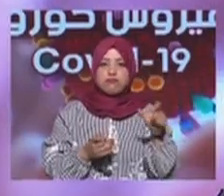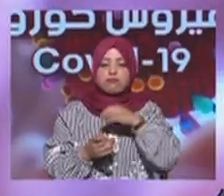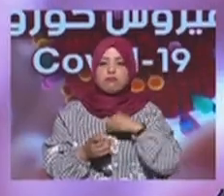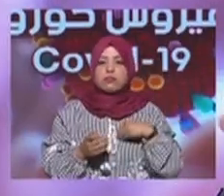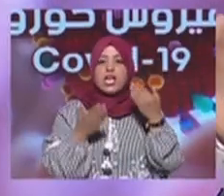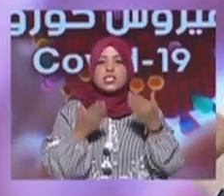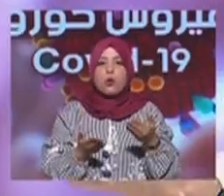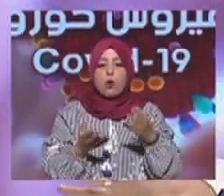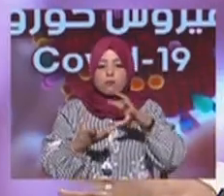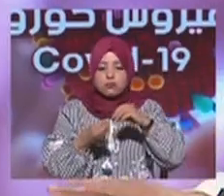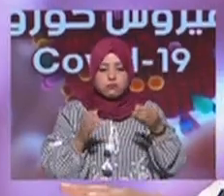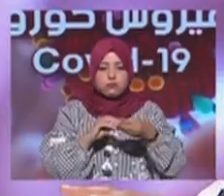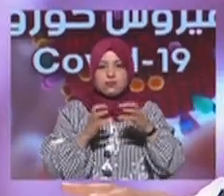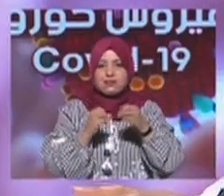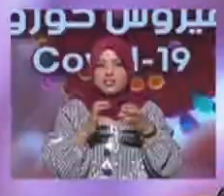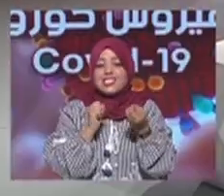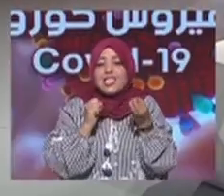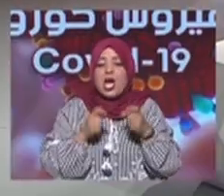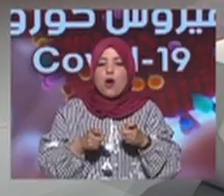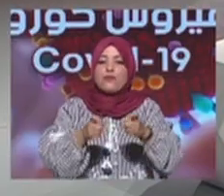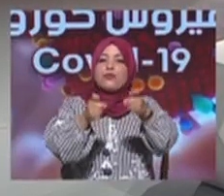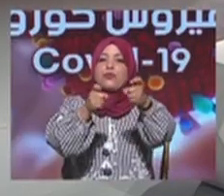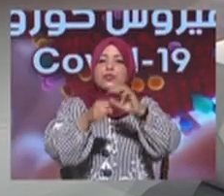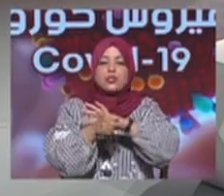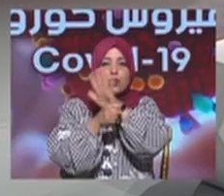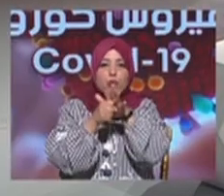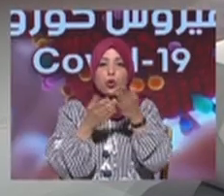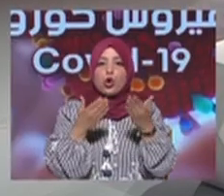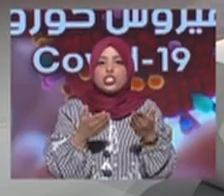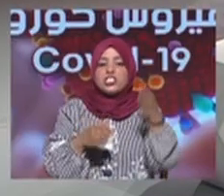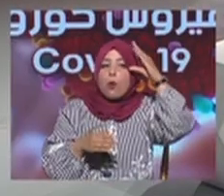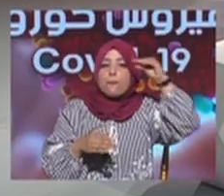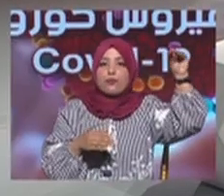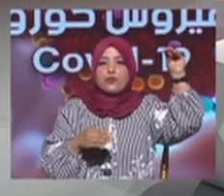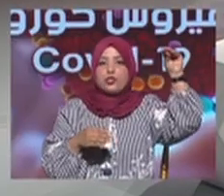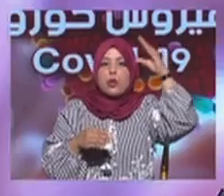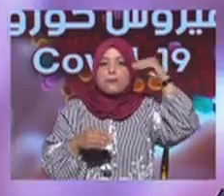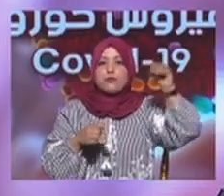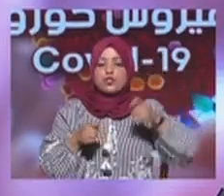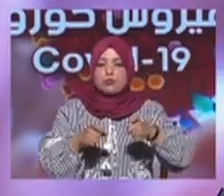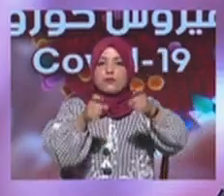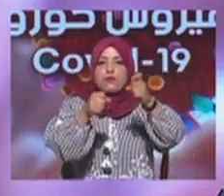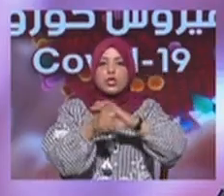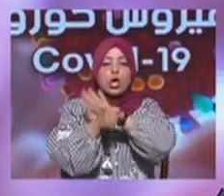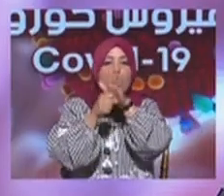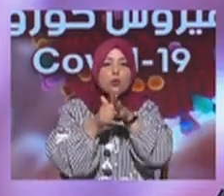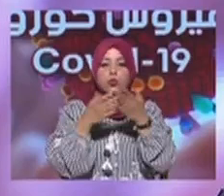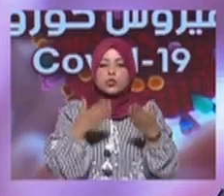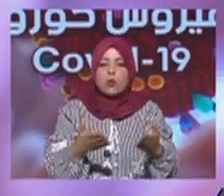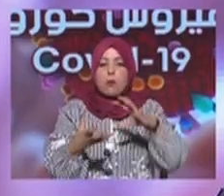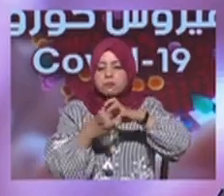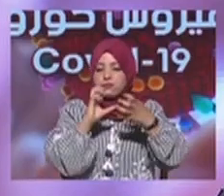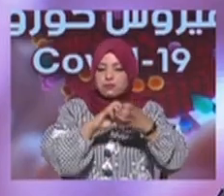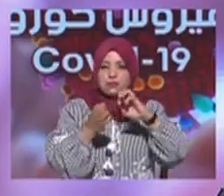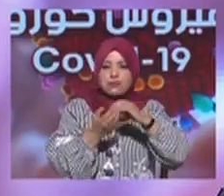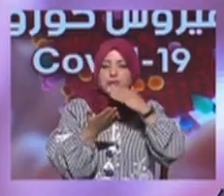فتفتناه الفيروس مع الخبراء اللي كانوا حاضرين معنا وسيادتك ايضا خبيره كنت اليوم نفتك زاد نفتك في الارقام